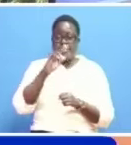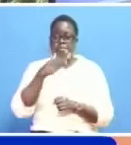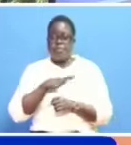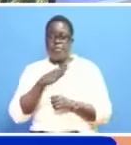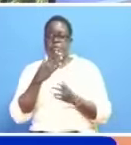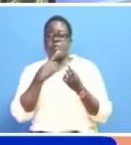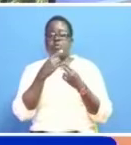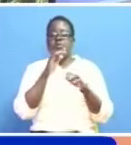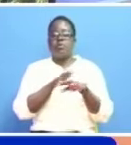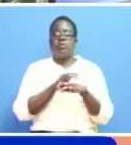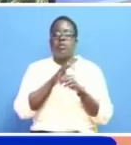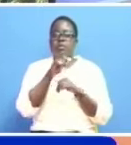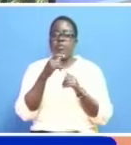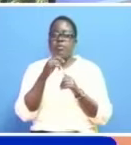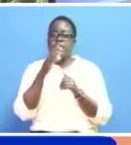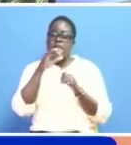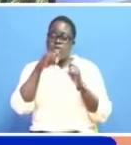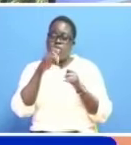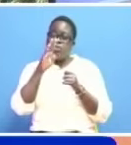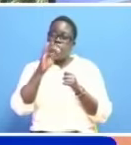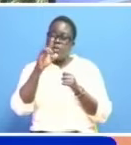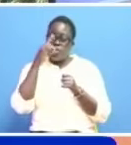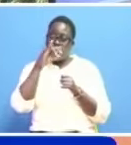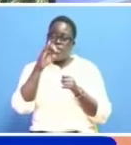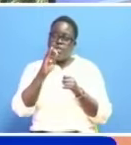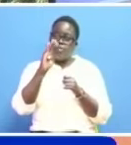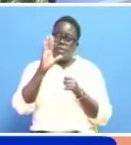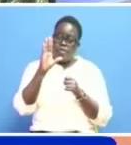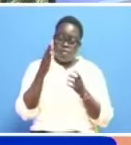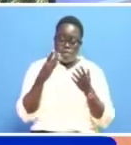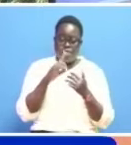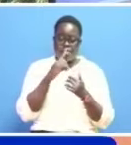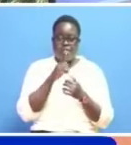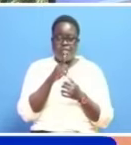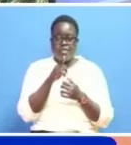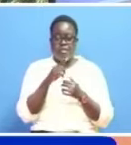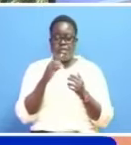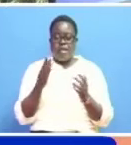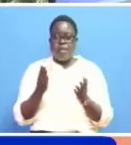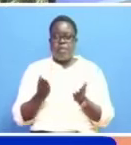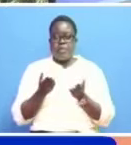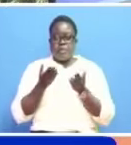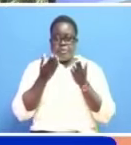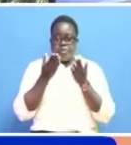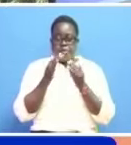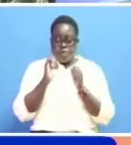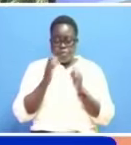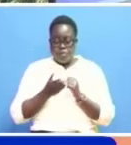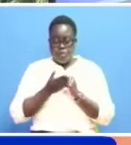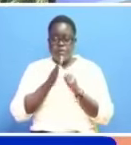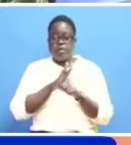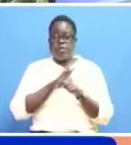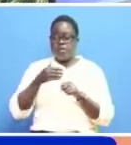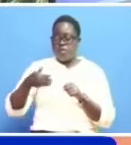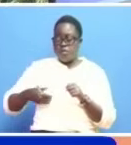ya kuvitu kithua kwa bil nzao ya IBC undu ula mekuwe takana nuvu chomunene na nugu tethe siyavanene amuika